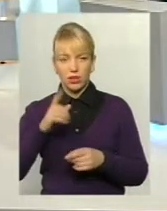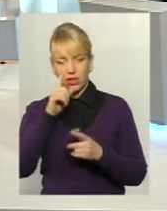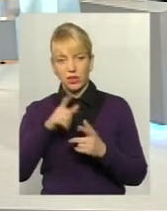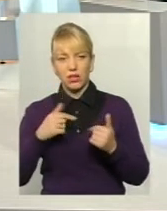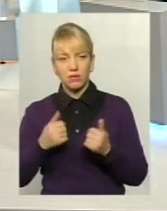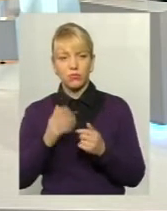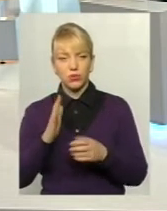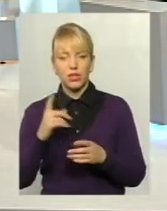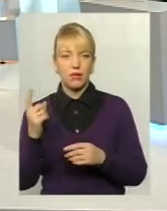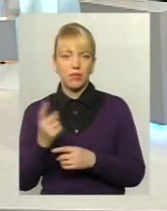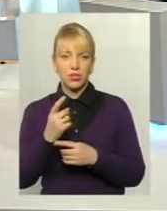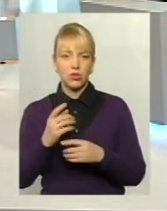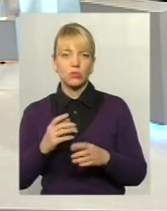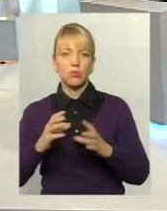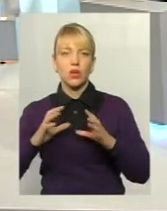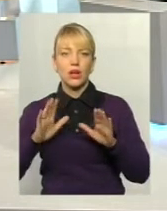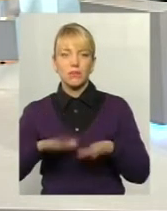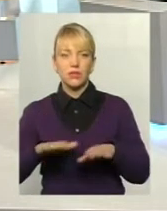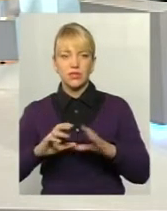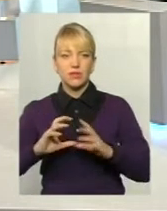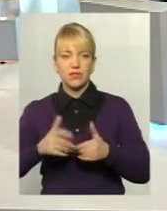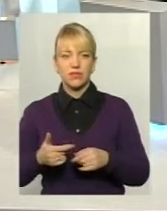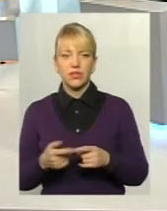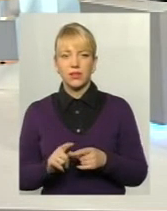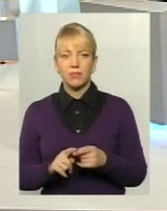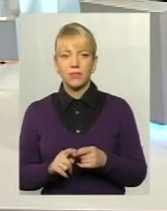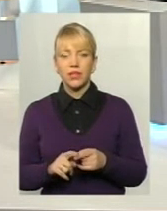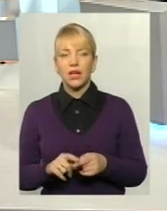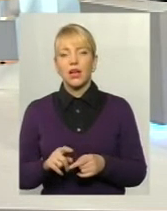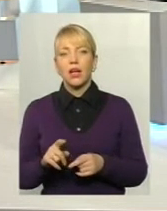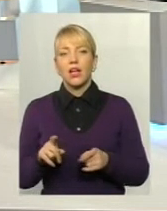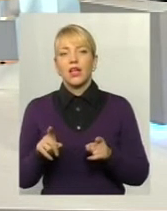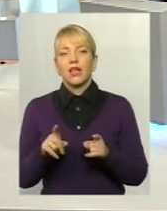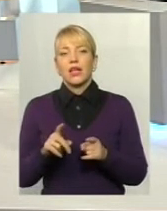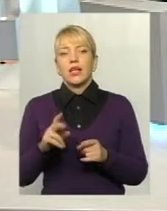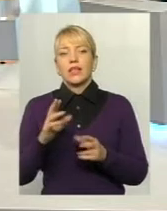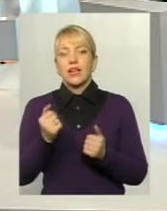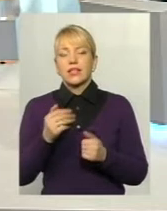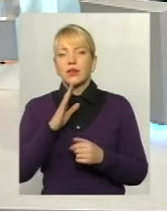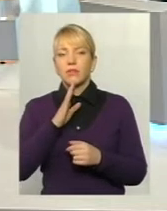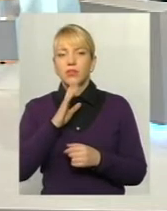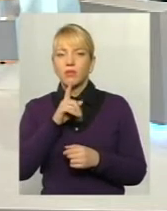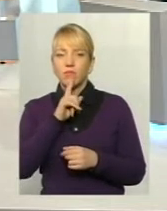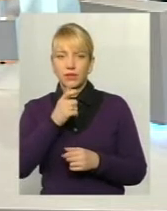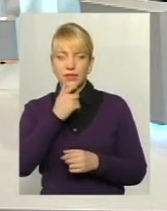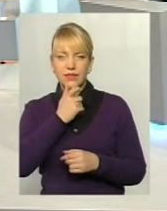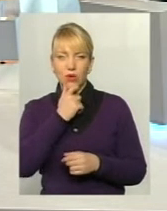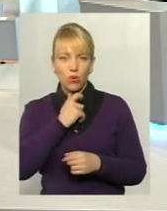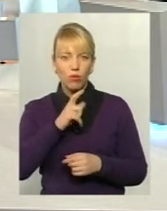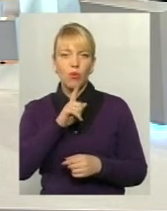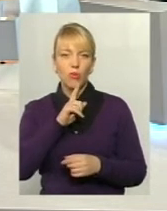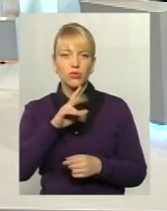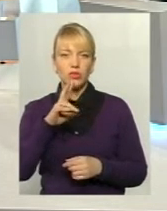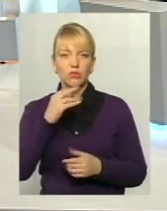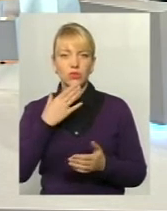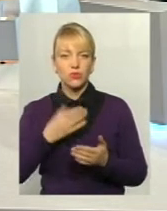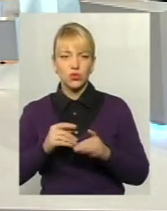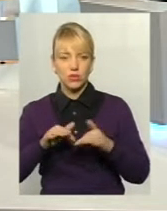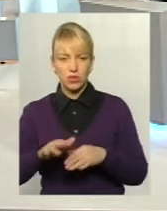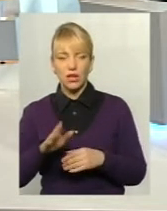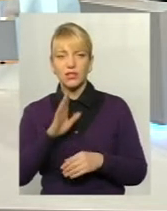рівні в світі. Ну, Каріна скромно мовчить безпосередньо про свою діяльність, але їй є чим похвалитися, тому